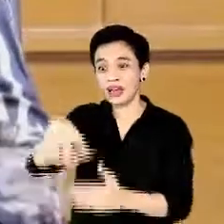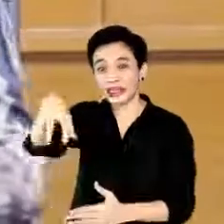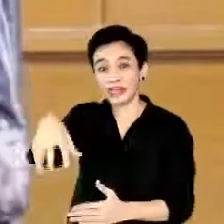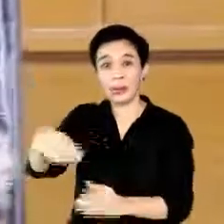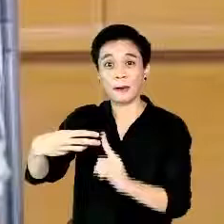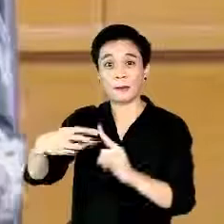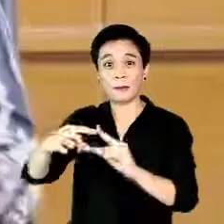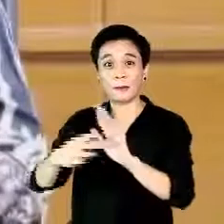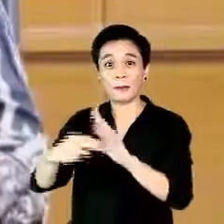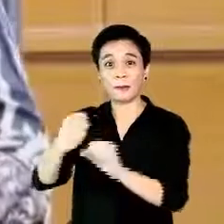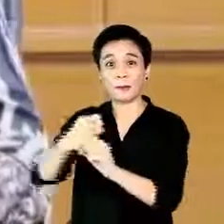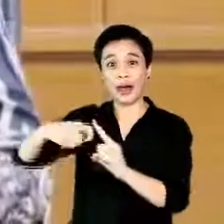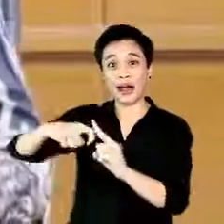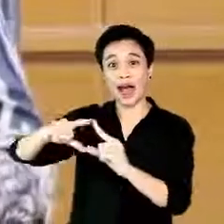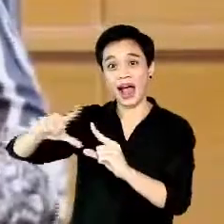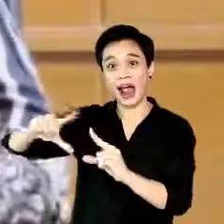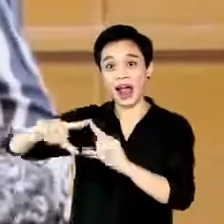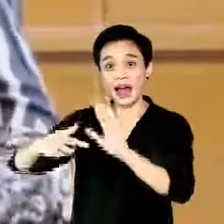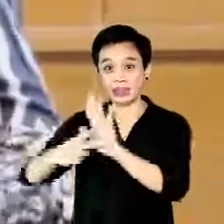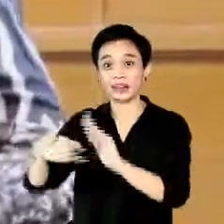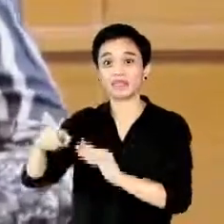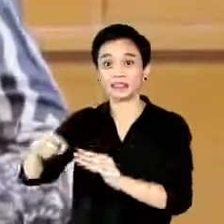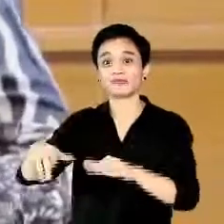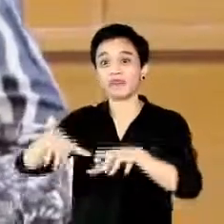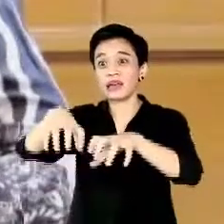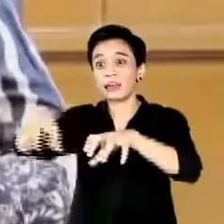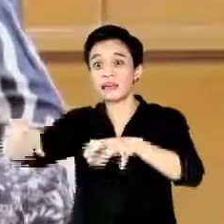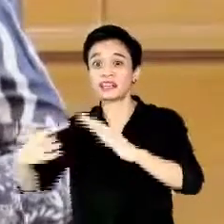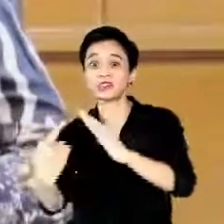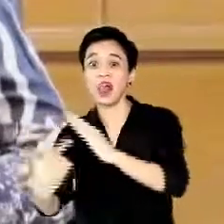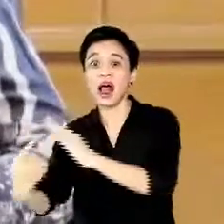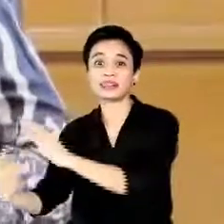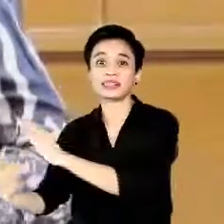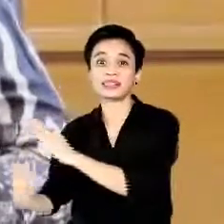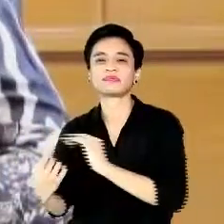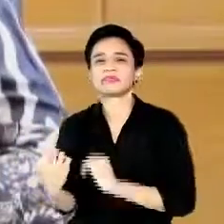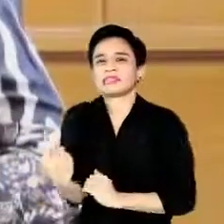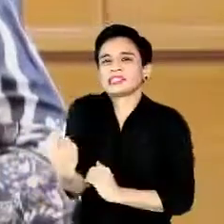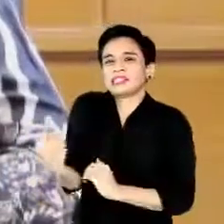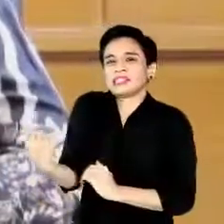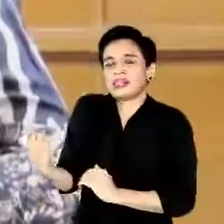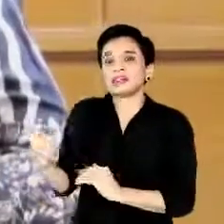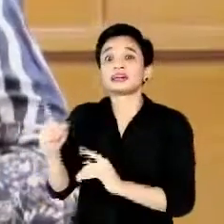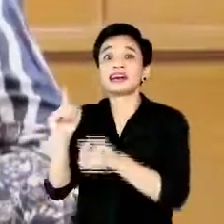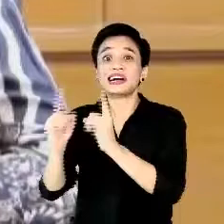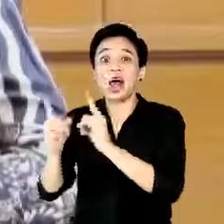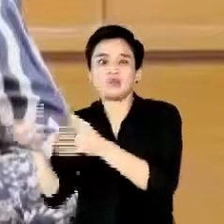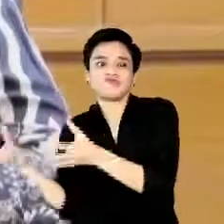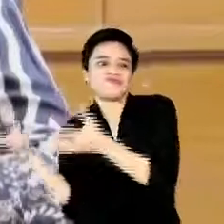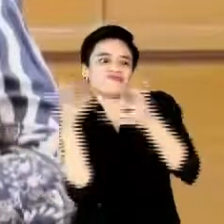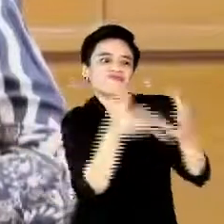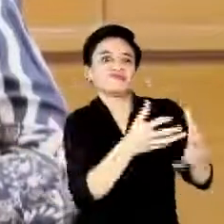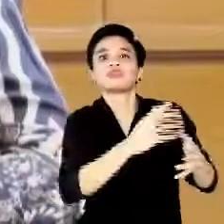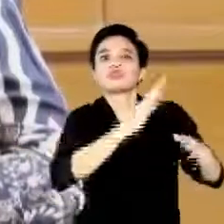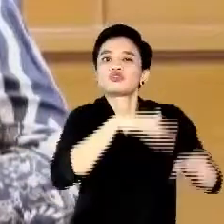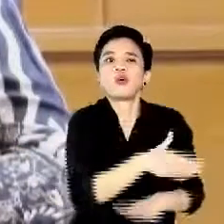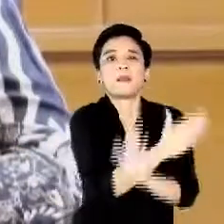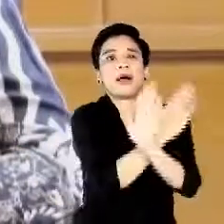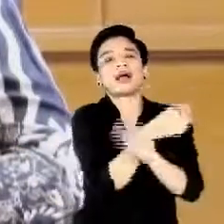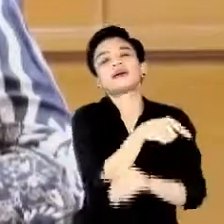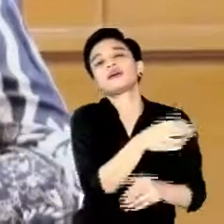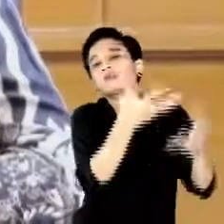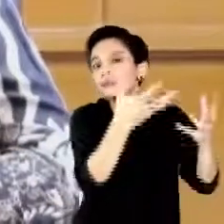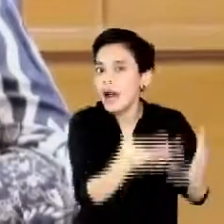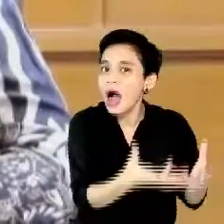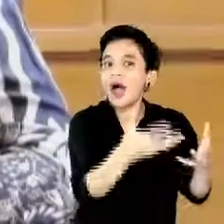apabila semuanya ditumpukan kepada enam Rumah Sakit penyangga di Surabaya ini tentu akan menjadi sangat